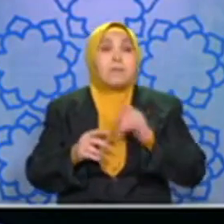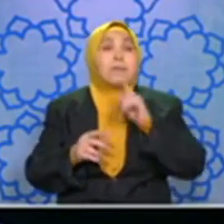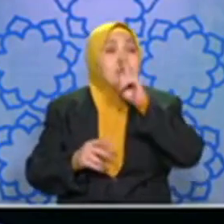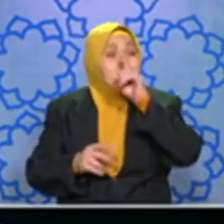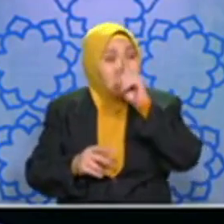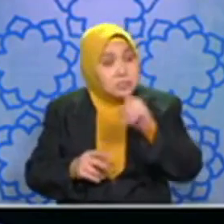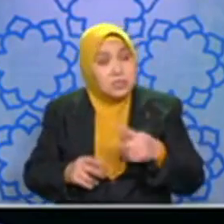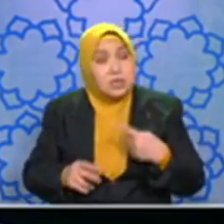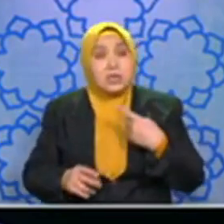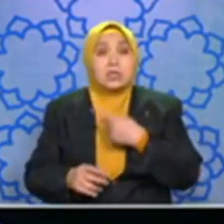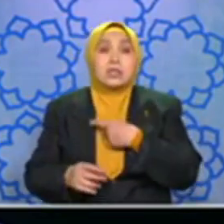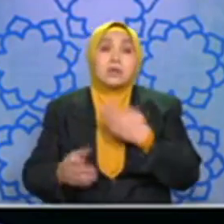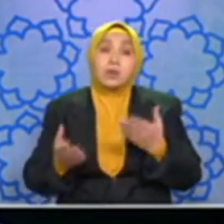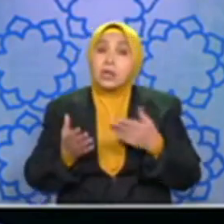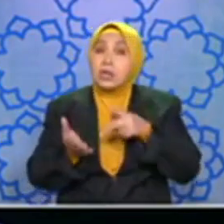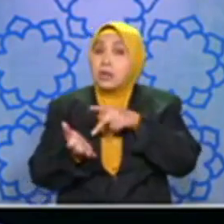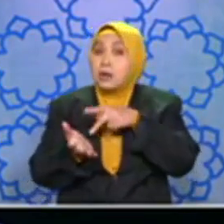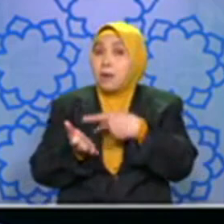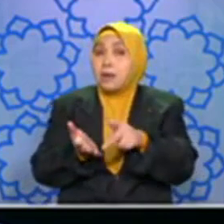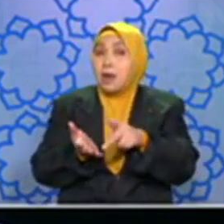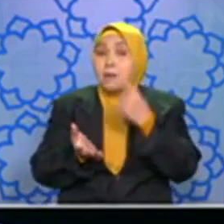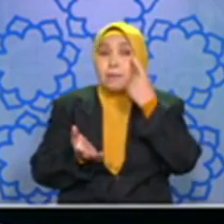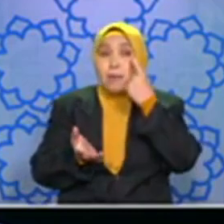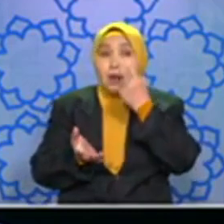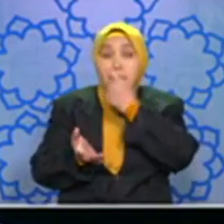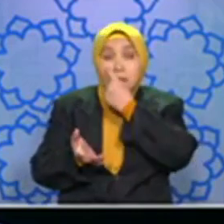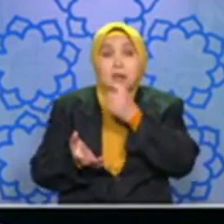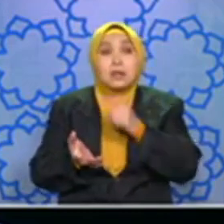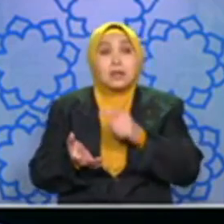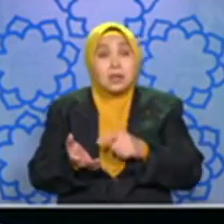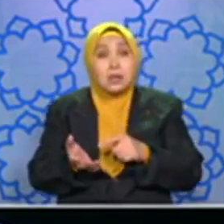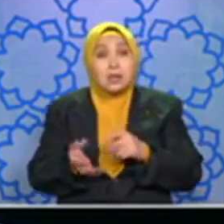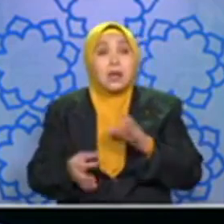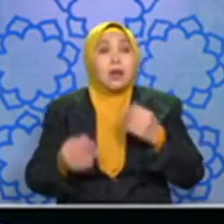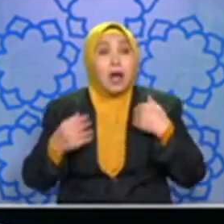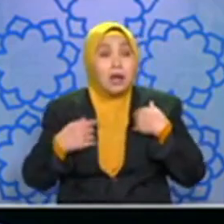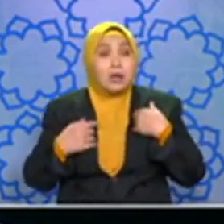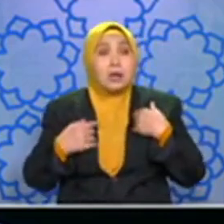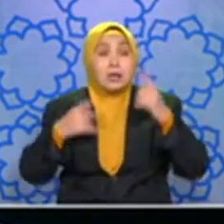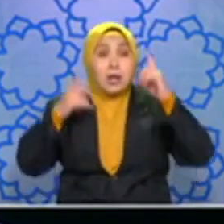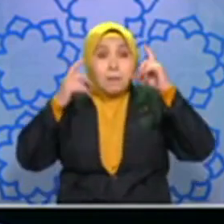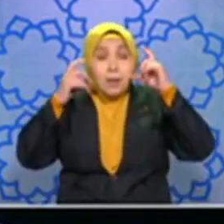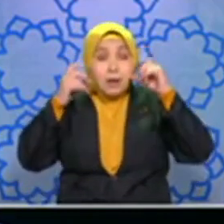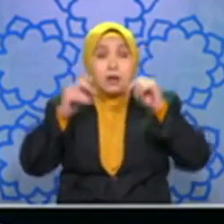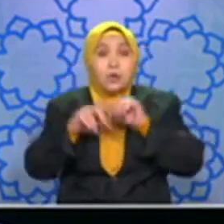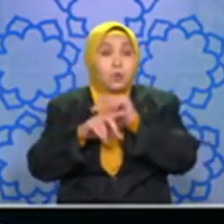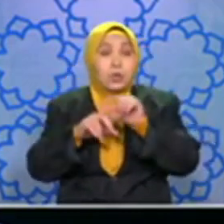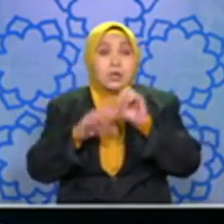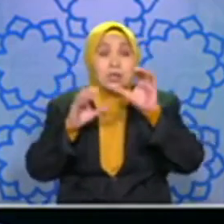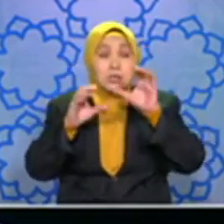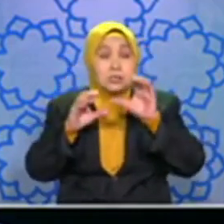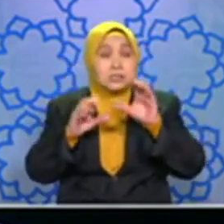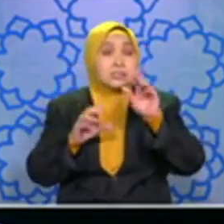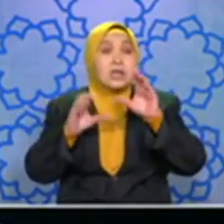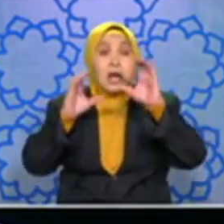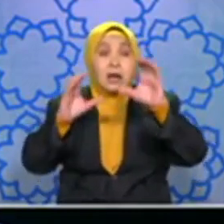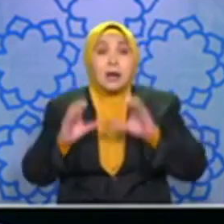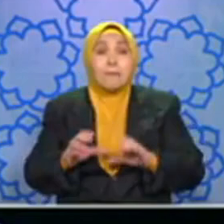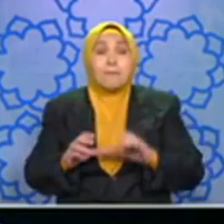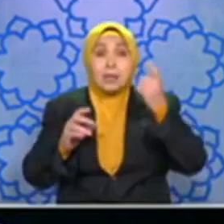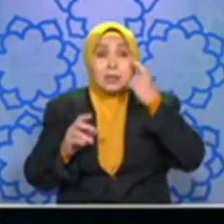Sebenarnya kita mungkin kena bayar harga mata ini Ustaz ya. Ya, kalau ada kamera guna kaedah mata ini, rasanya kamera ni